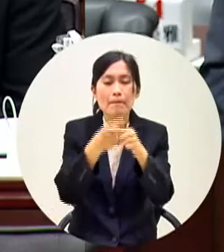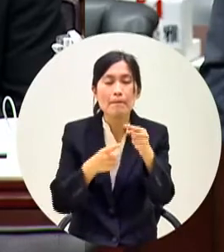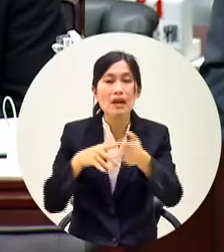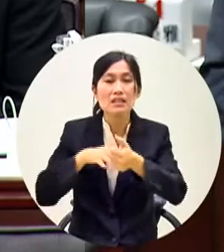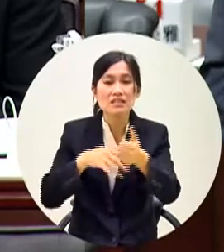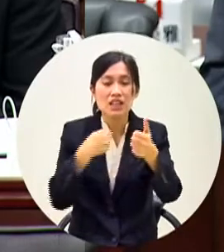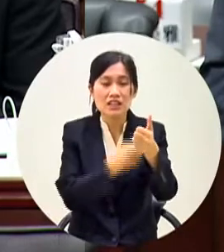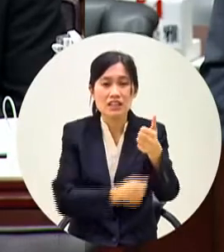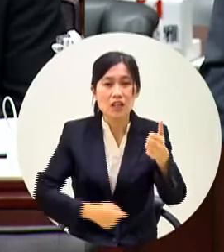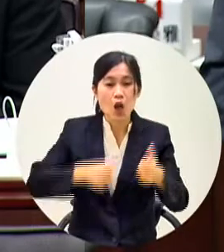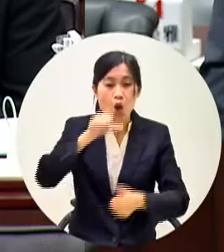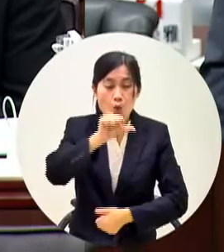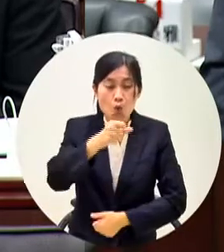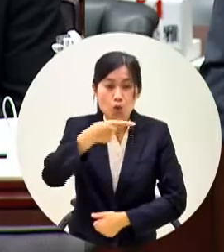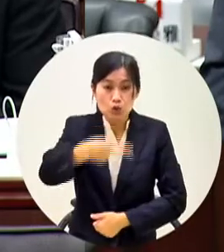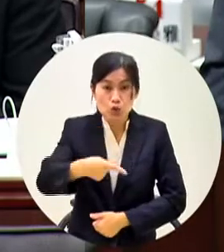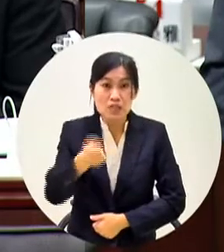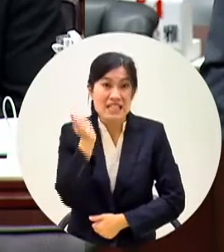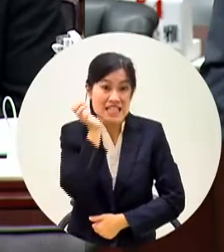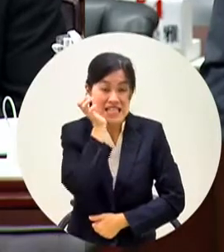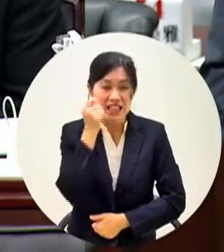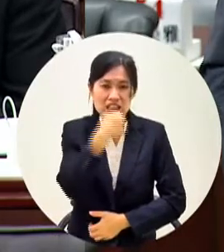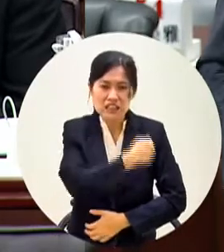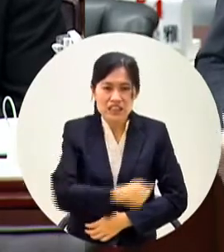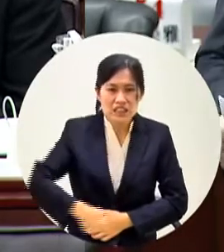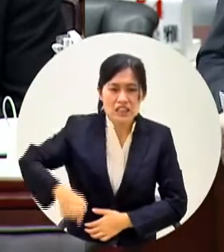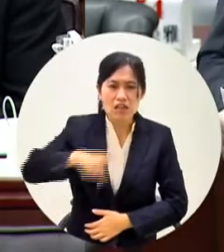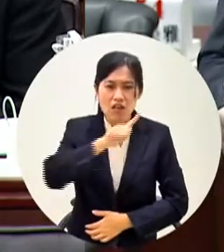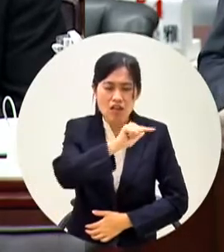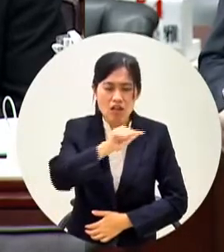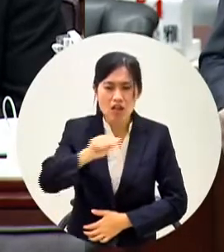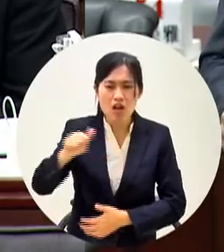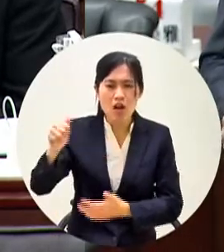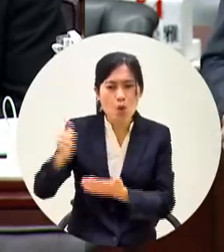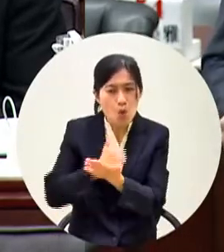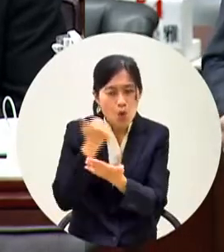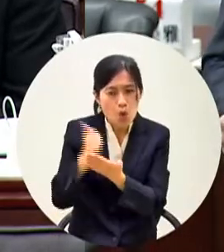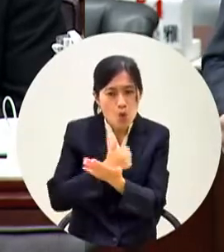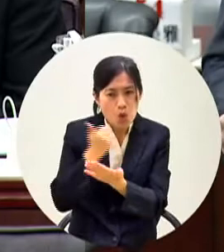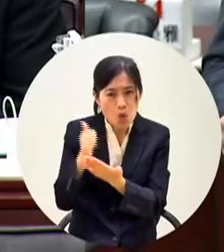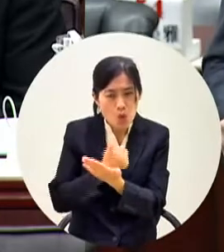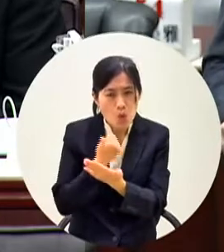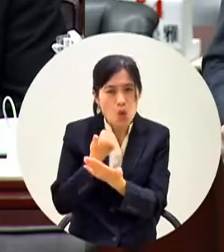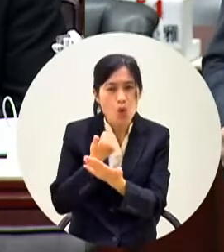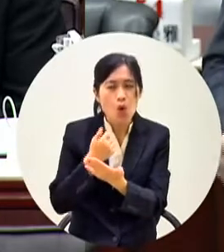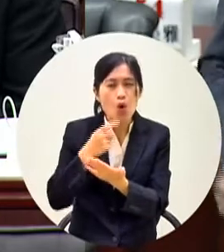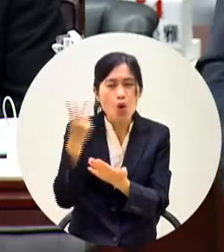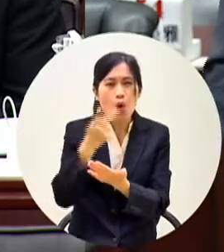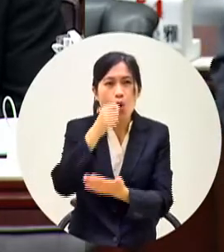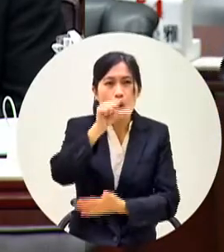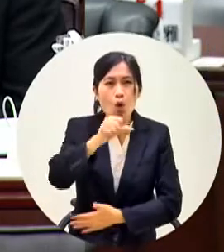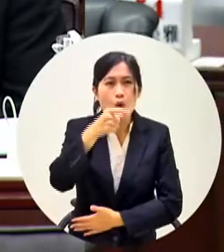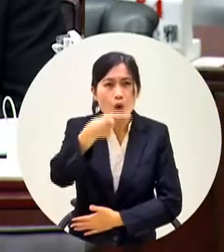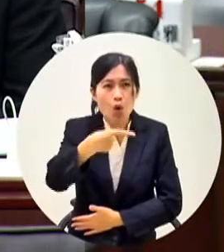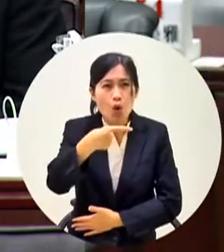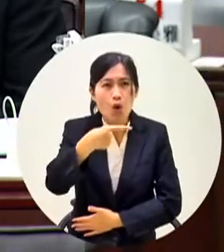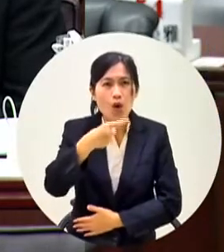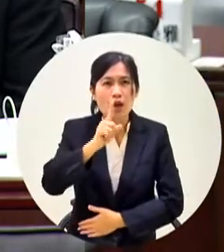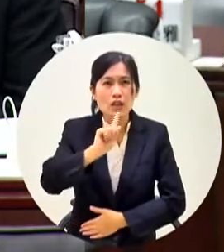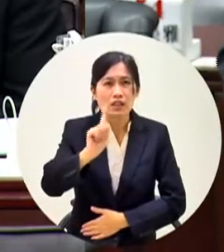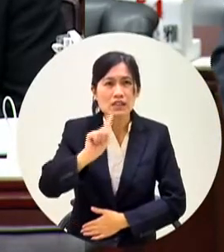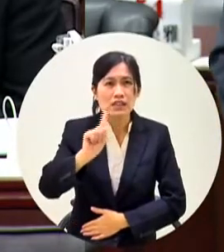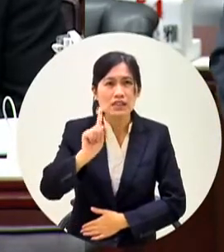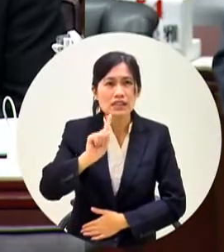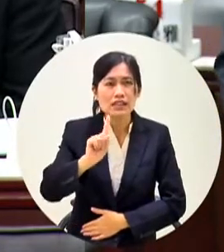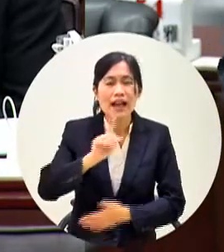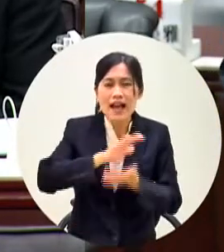个 5G 的硬体的供应链甚至是在整个 5G 的所谓的这个干净